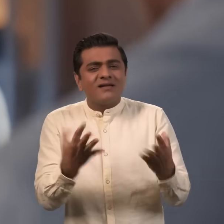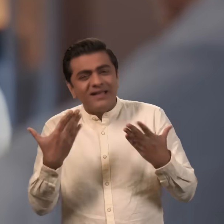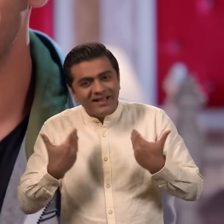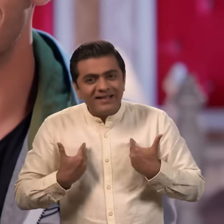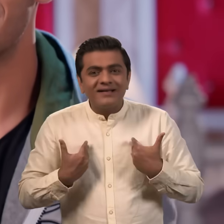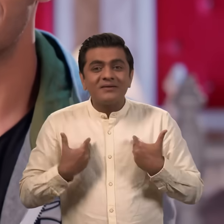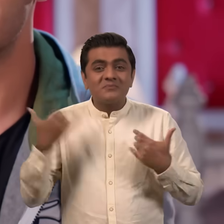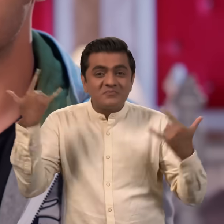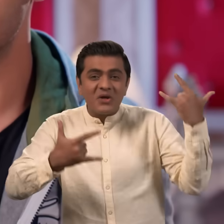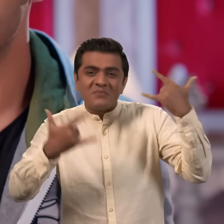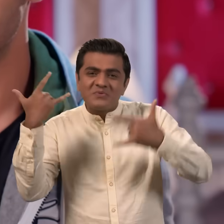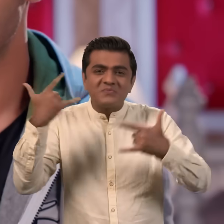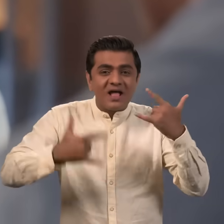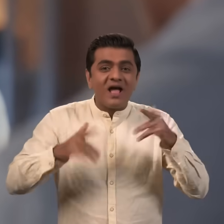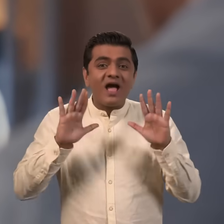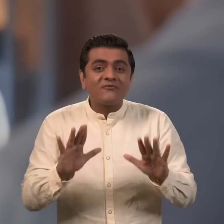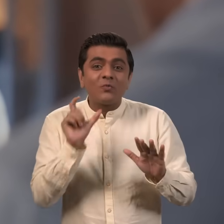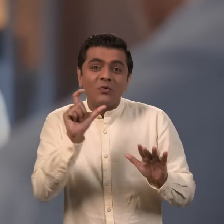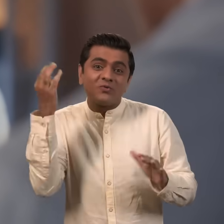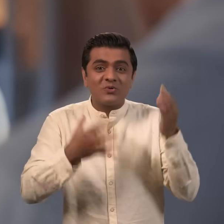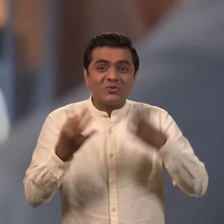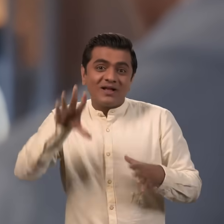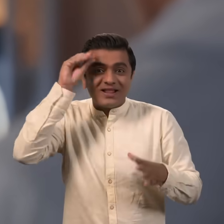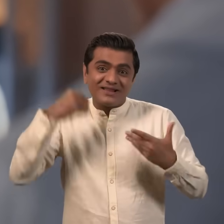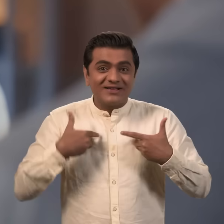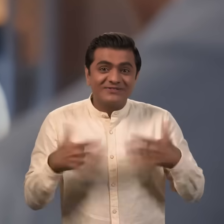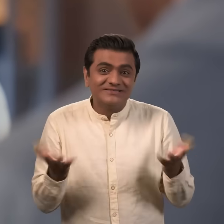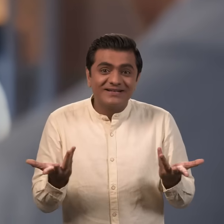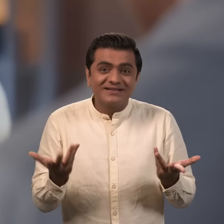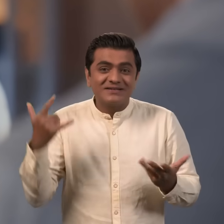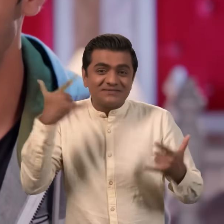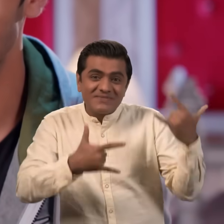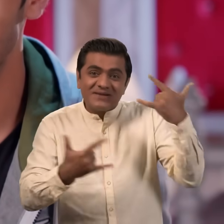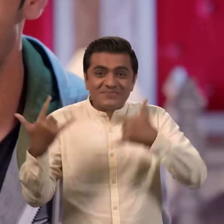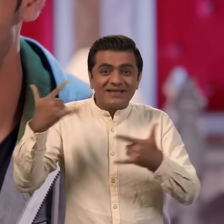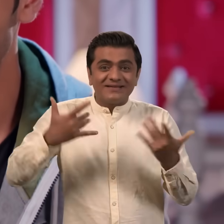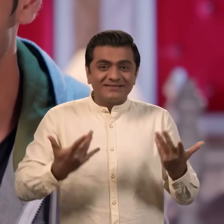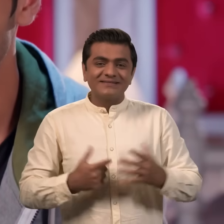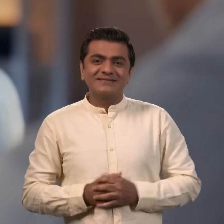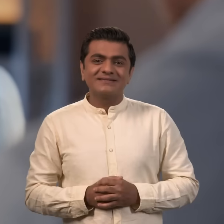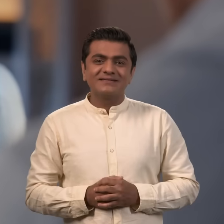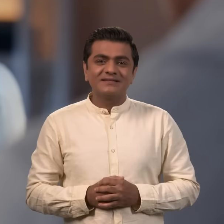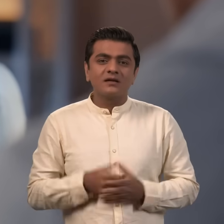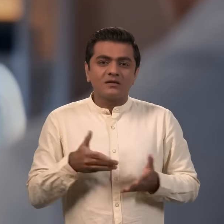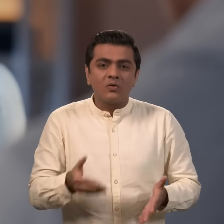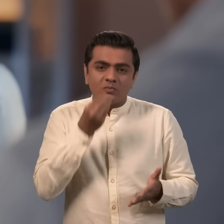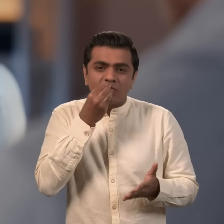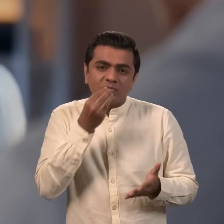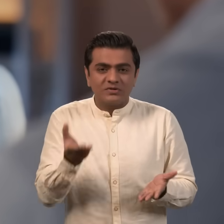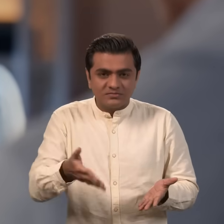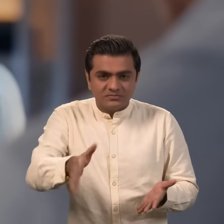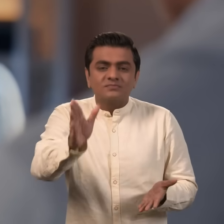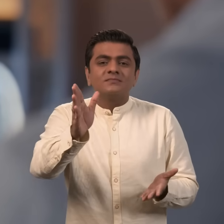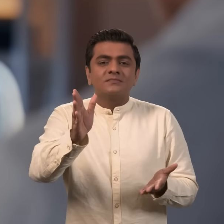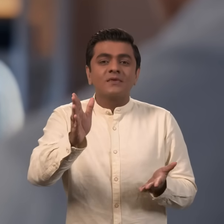भी है। माचा है, माचा। देख, मैंने नया लफ्ज सीख लिया, माचा। चल अब तू